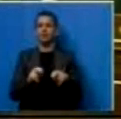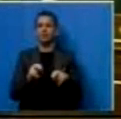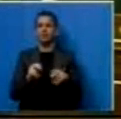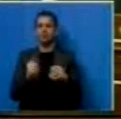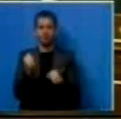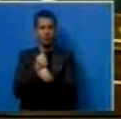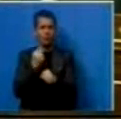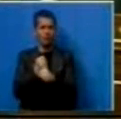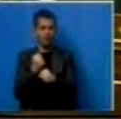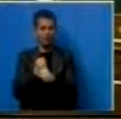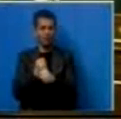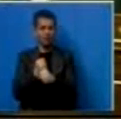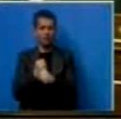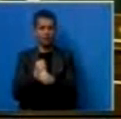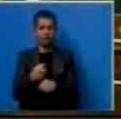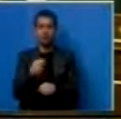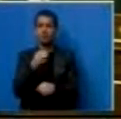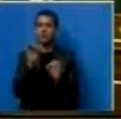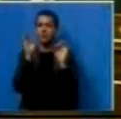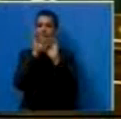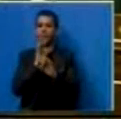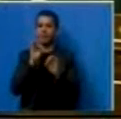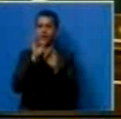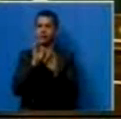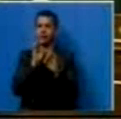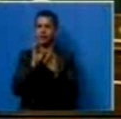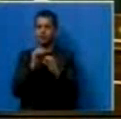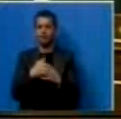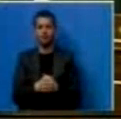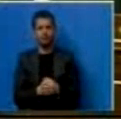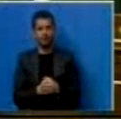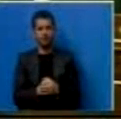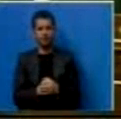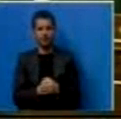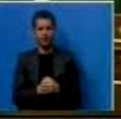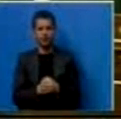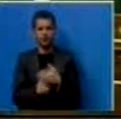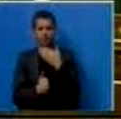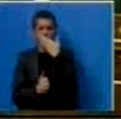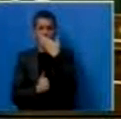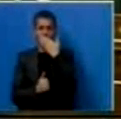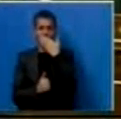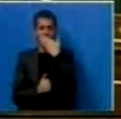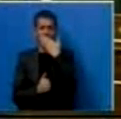po vetëm po paralajmërohen se do të miren. Më konkretisht,